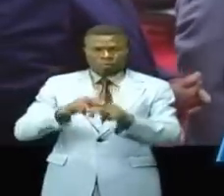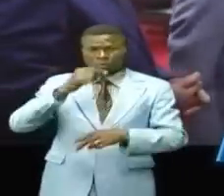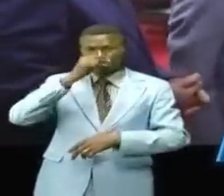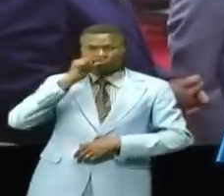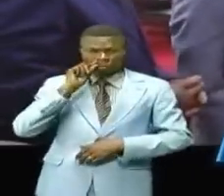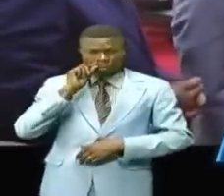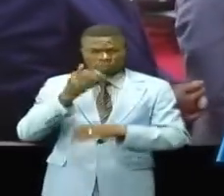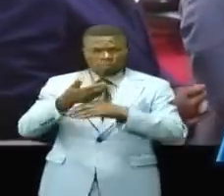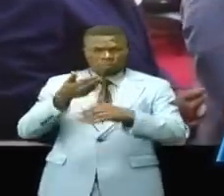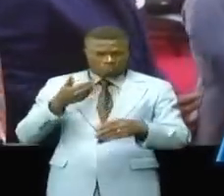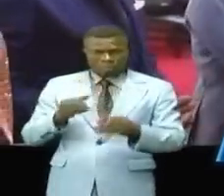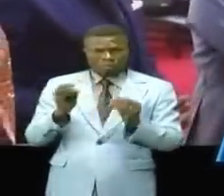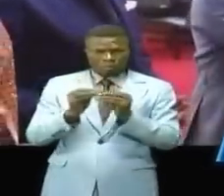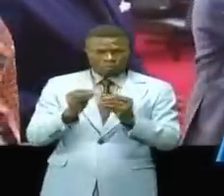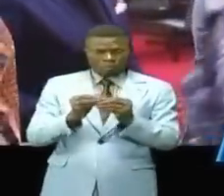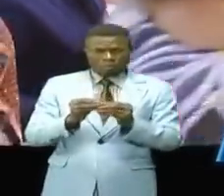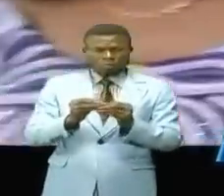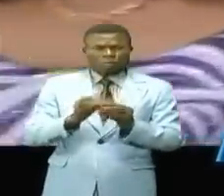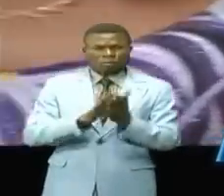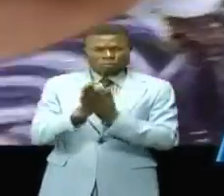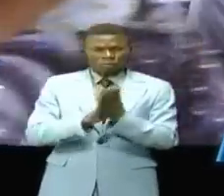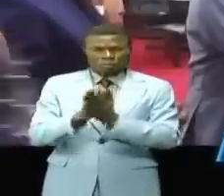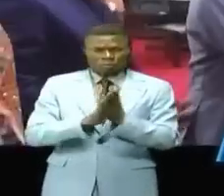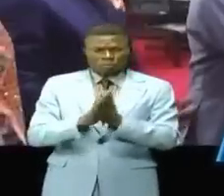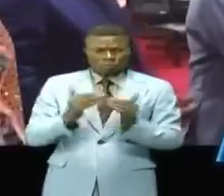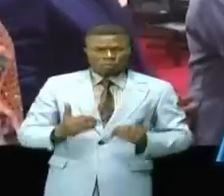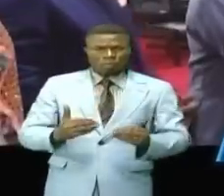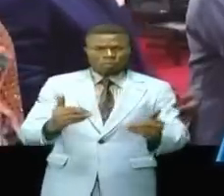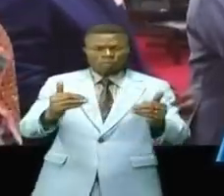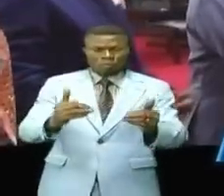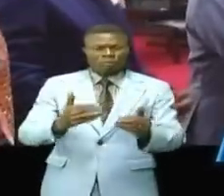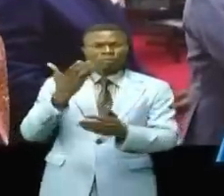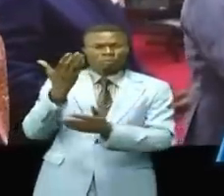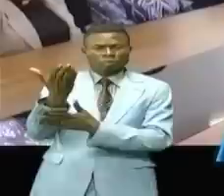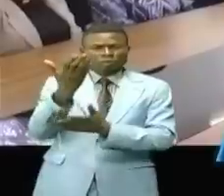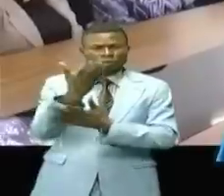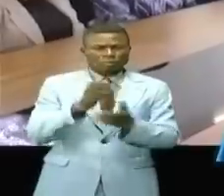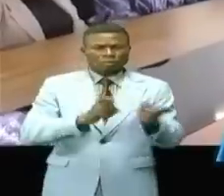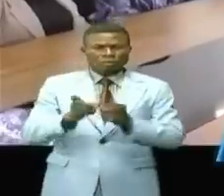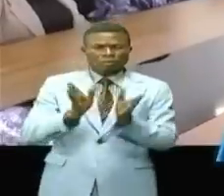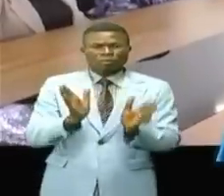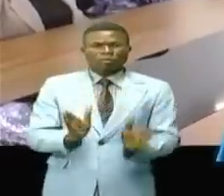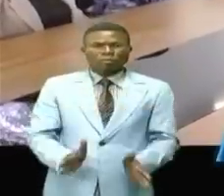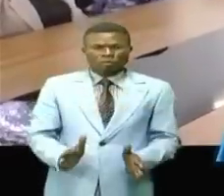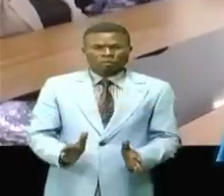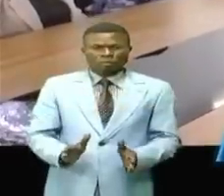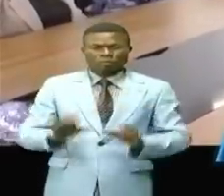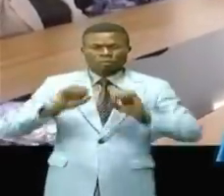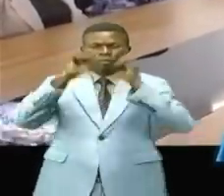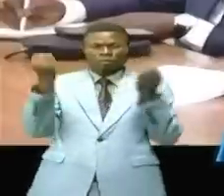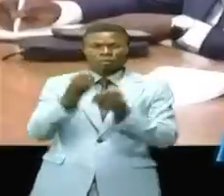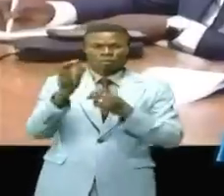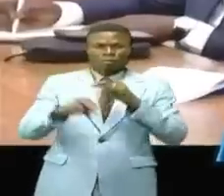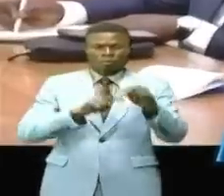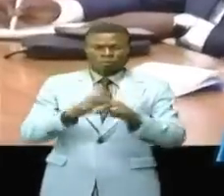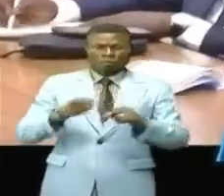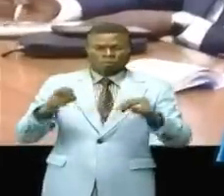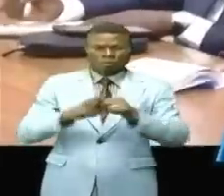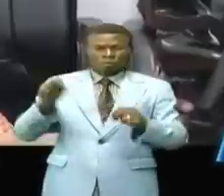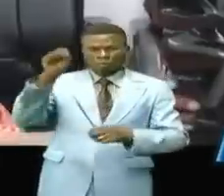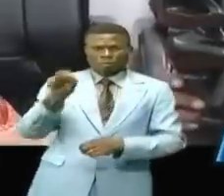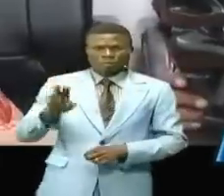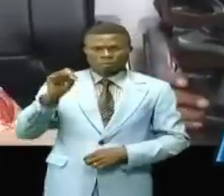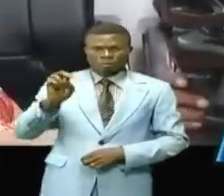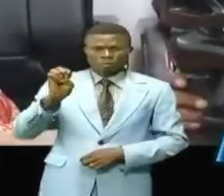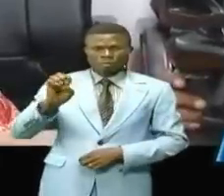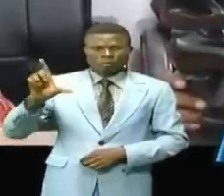peu avant la plénière consacrée à la poursuite de l'interpellation du directeur général de la Société nationale d'électricité,